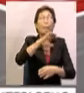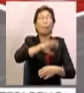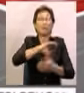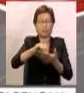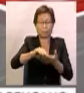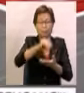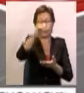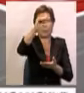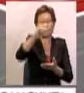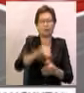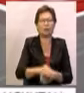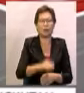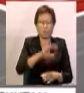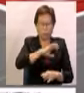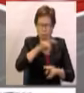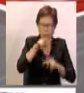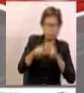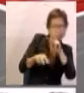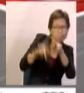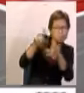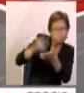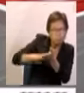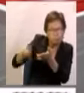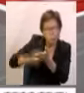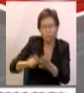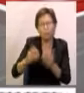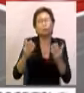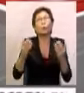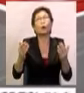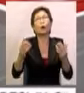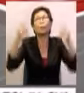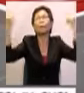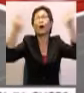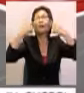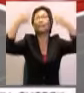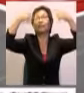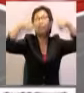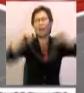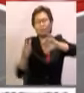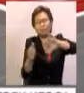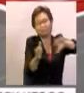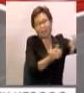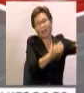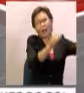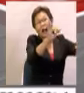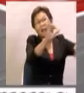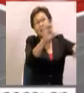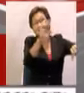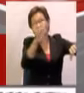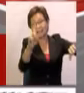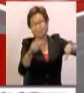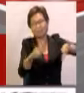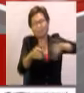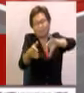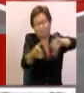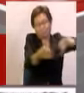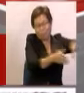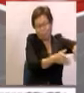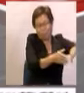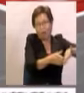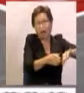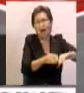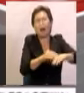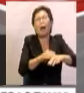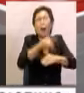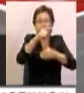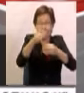Dalam pada itu, polis akan memantau Perhimpunan Kesyukuran meraihkan kejayaan menolak ratifikasi konvensyen antarabangsa mengenai penghapusan